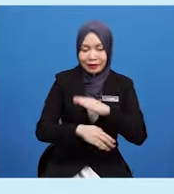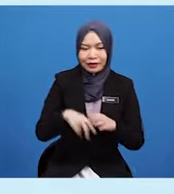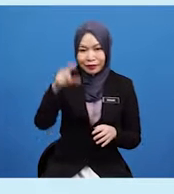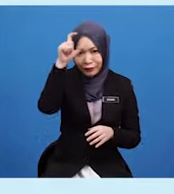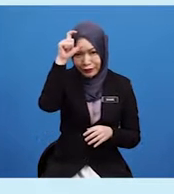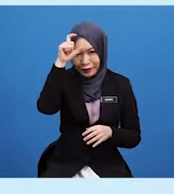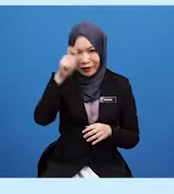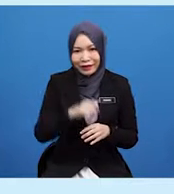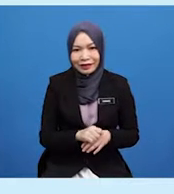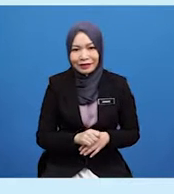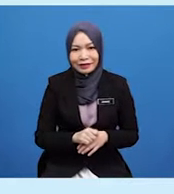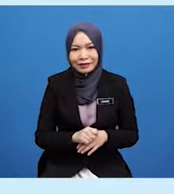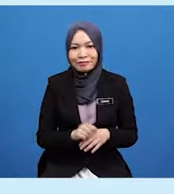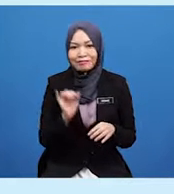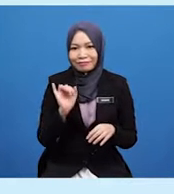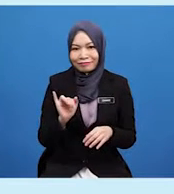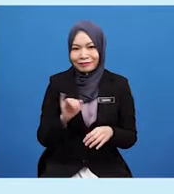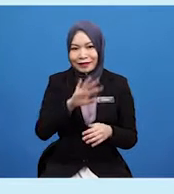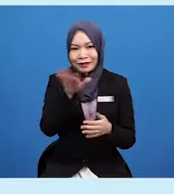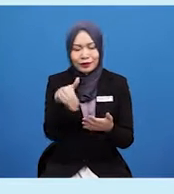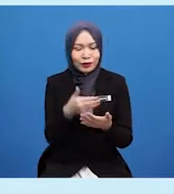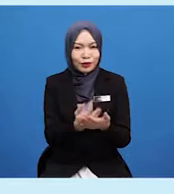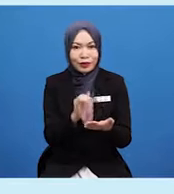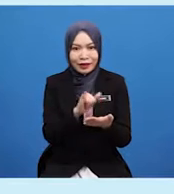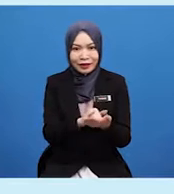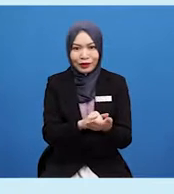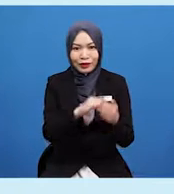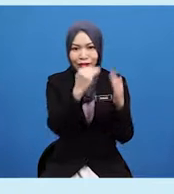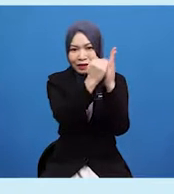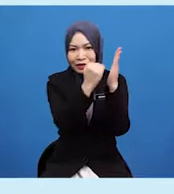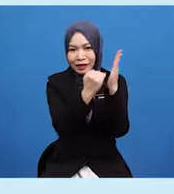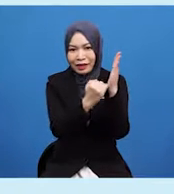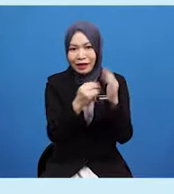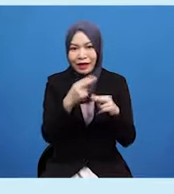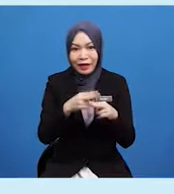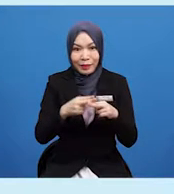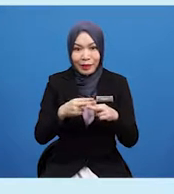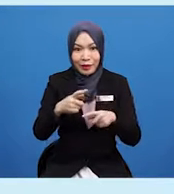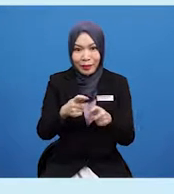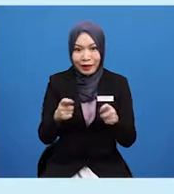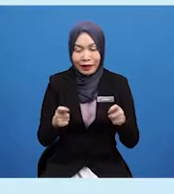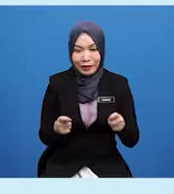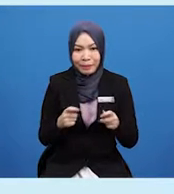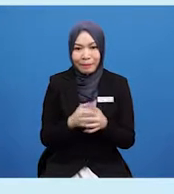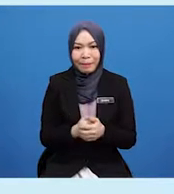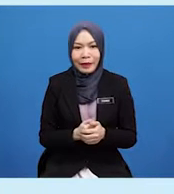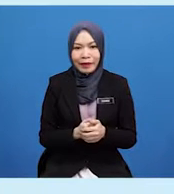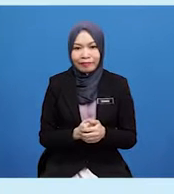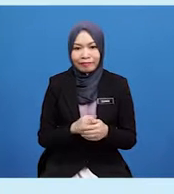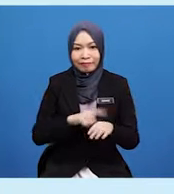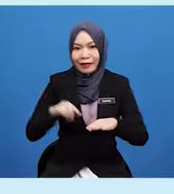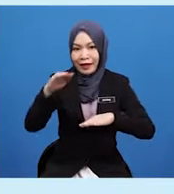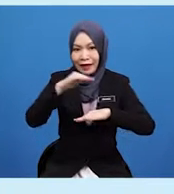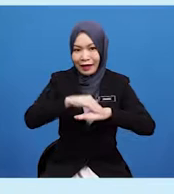Itulah senarai nama nama lokasi peninggalan manusia pada zaman prasejarah di atas peta